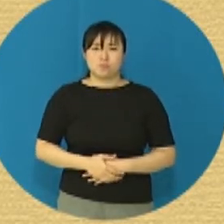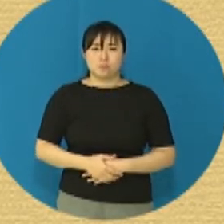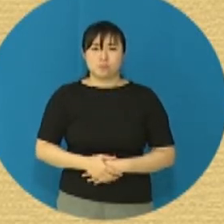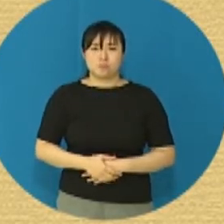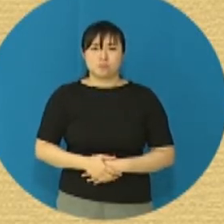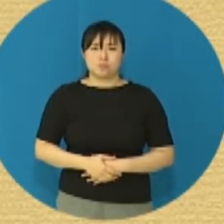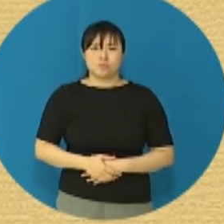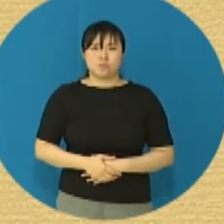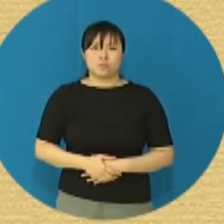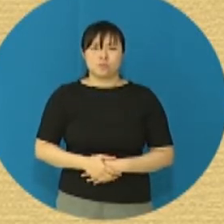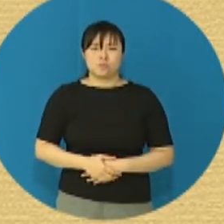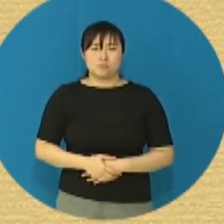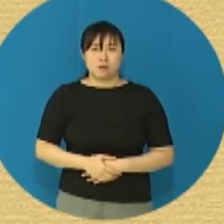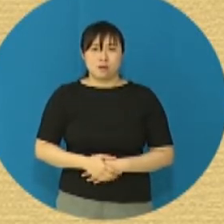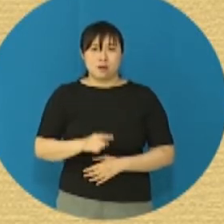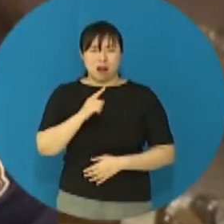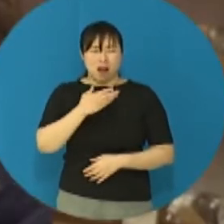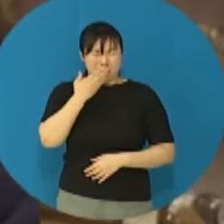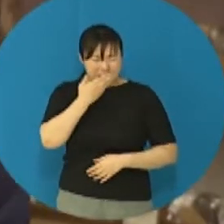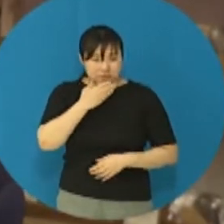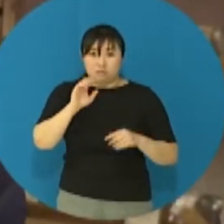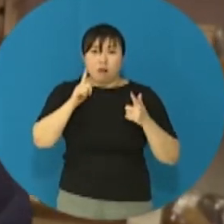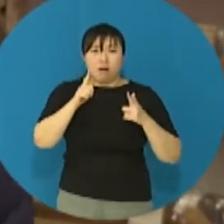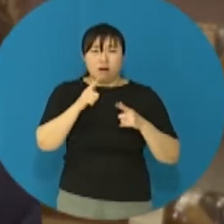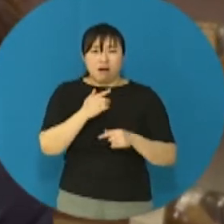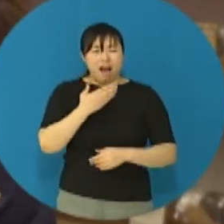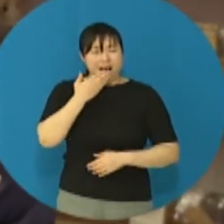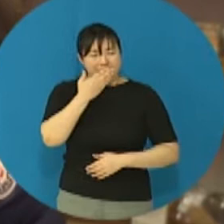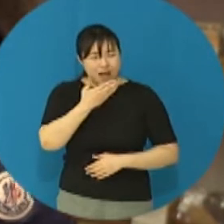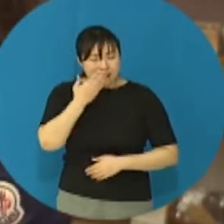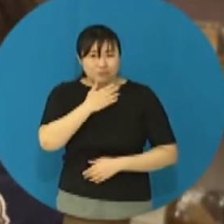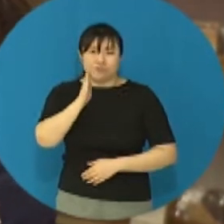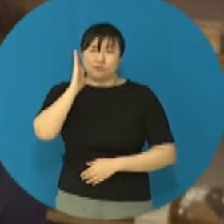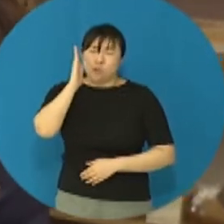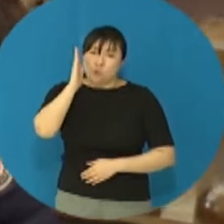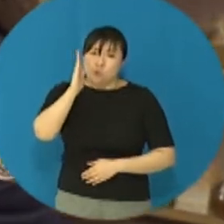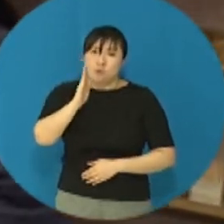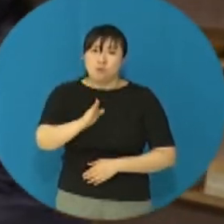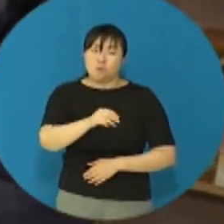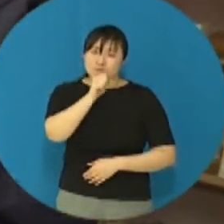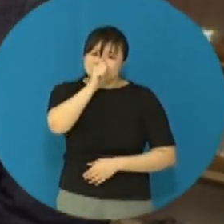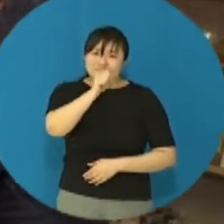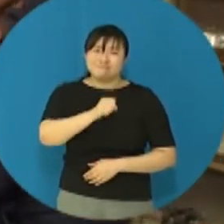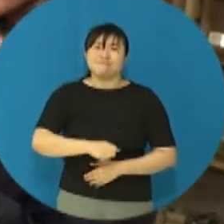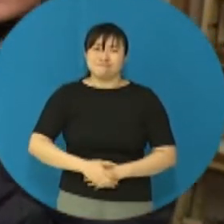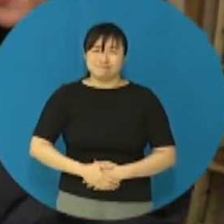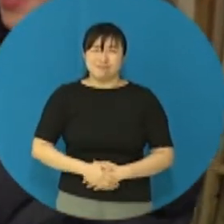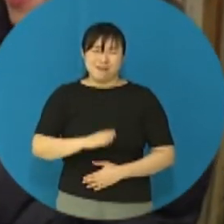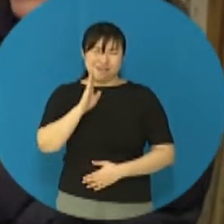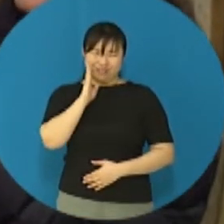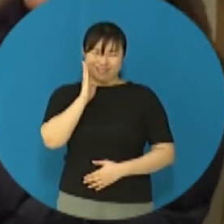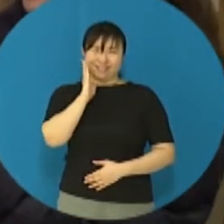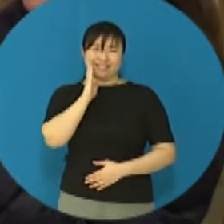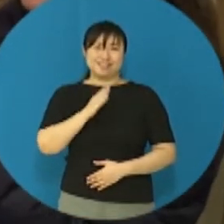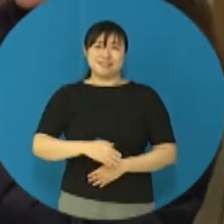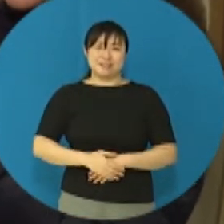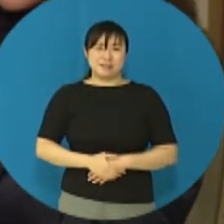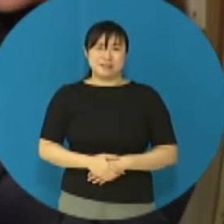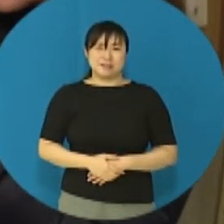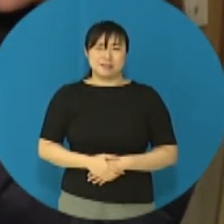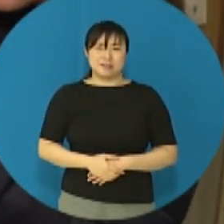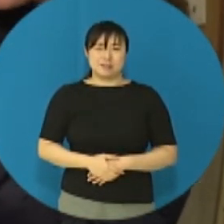ほんのり甘くてちょっとうっとりするような甘さですね。 おいしい。でほんの